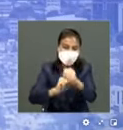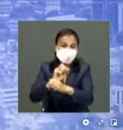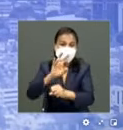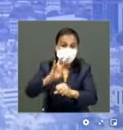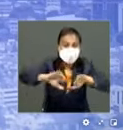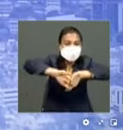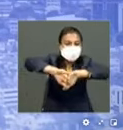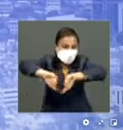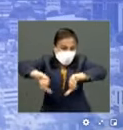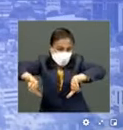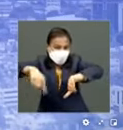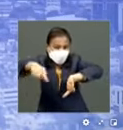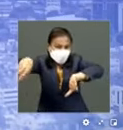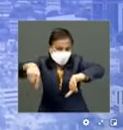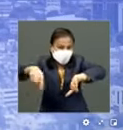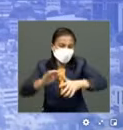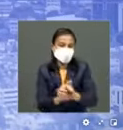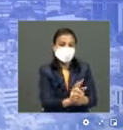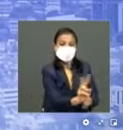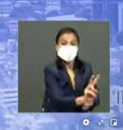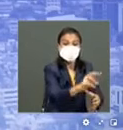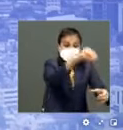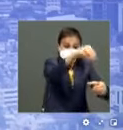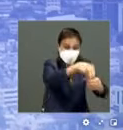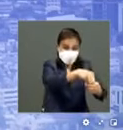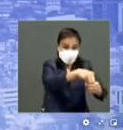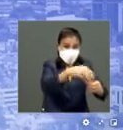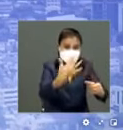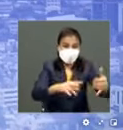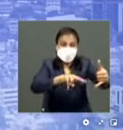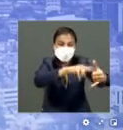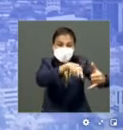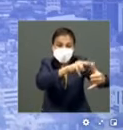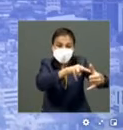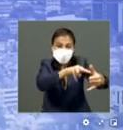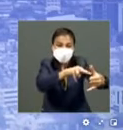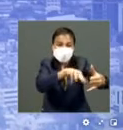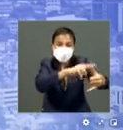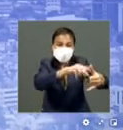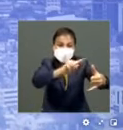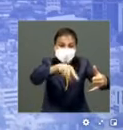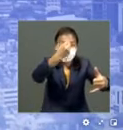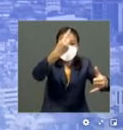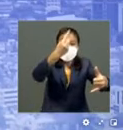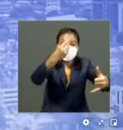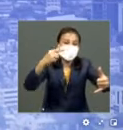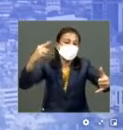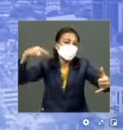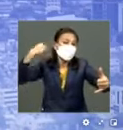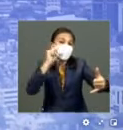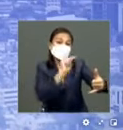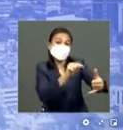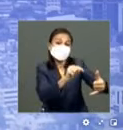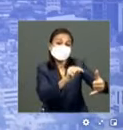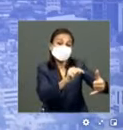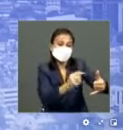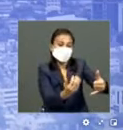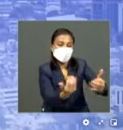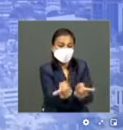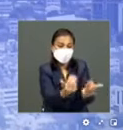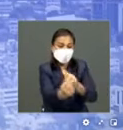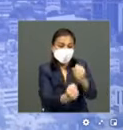วันที่26เมษายนพบว่าการตรวจโควิดครั้งที่1ผู้หญิงท่านนี้รวมทั้งลูกอายุ4